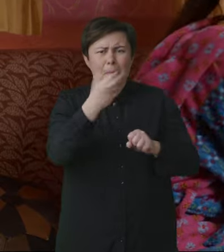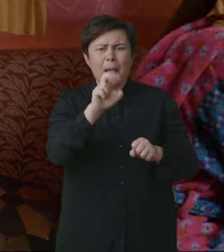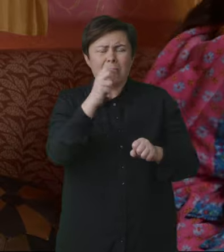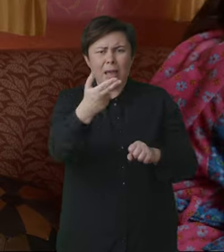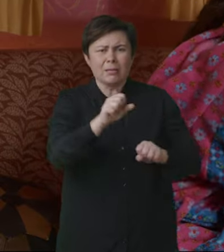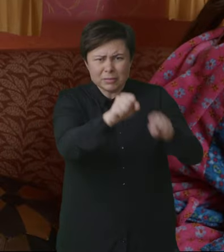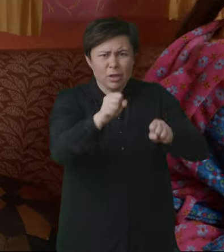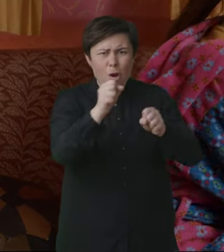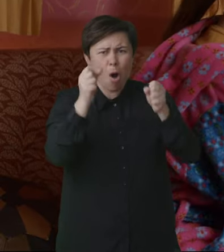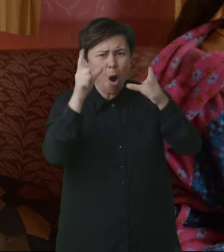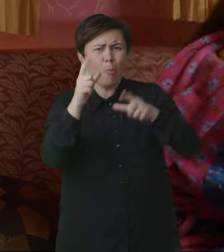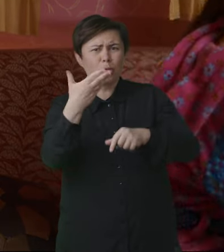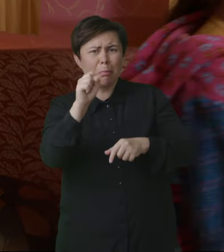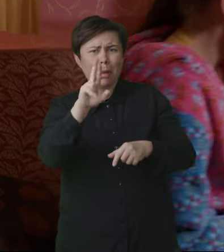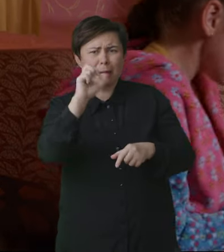Marian, obudź się.